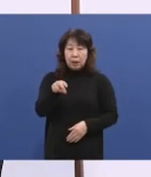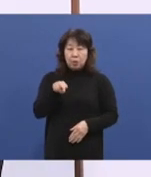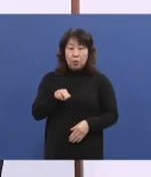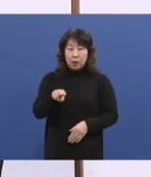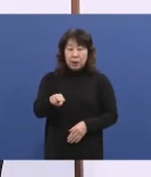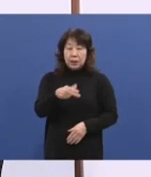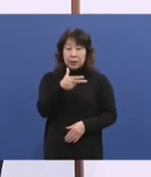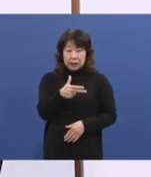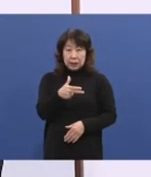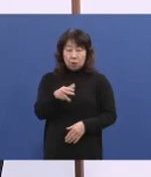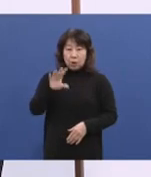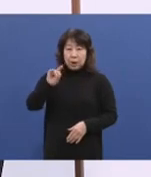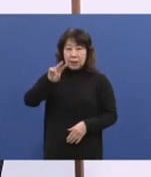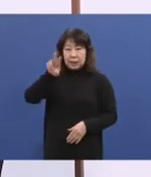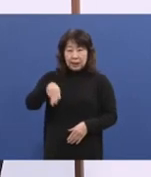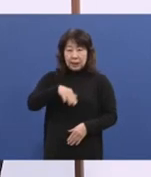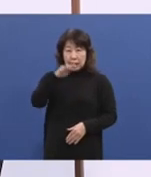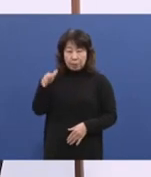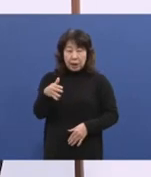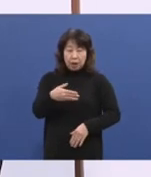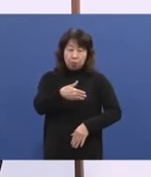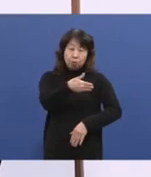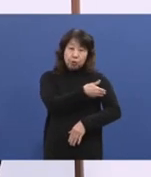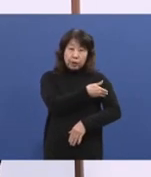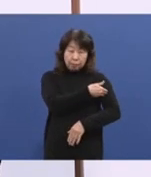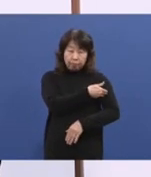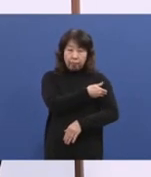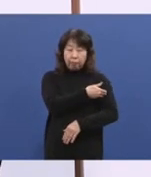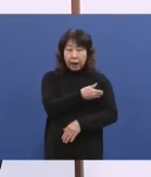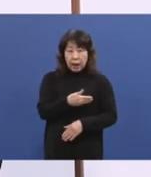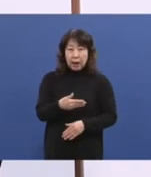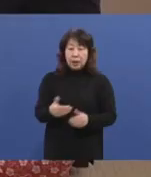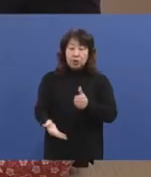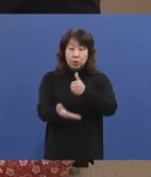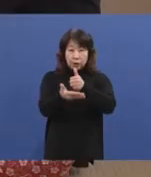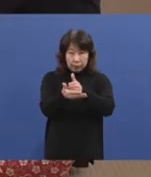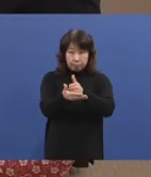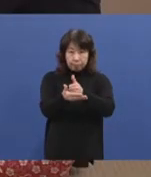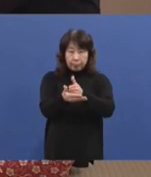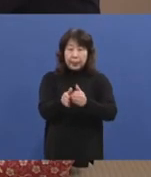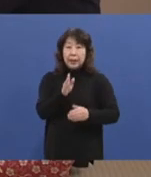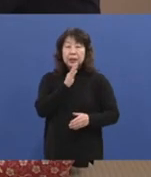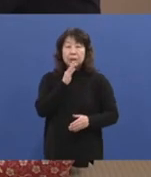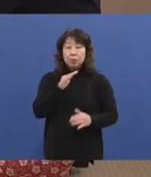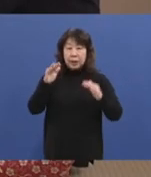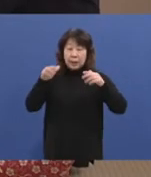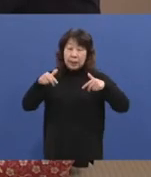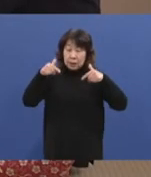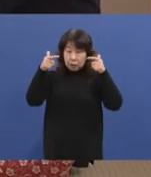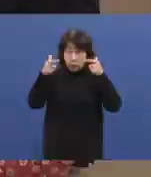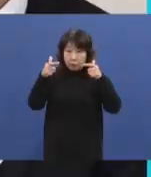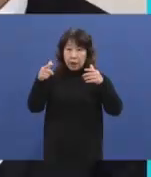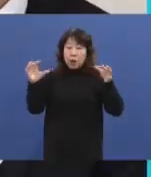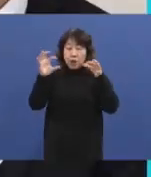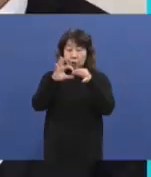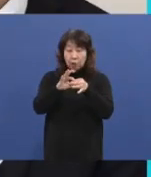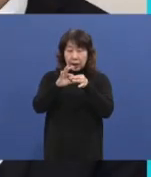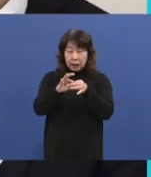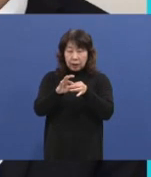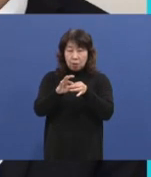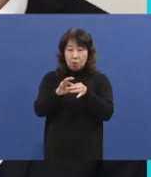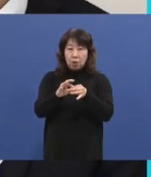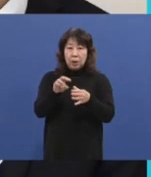が就任されたんですが、実は高槻にはゆかりの将棋棋士が6名もいらっしゃいまして